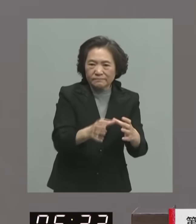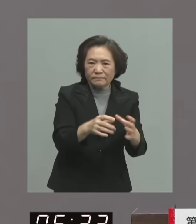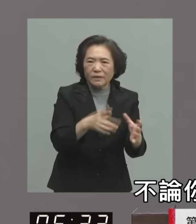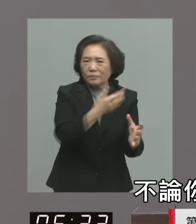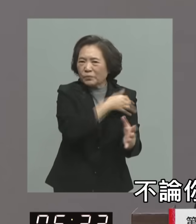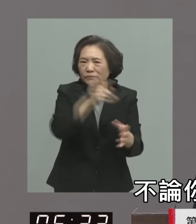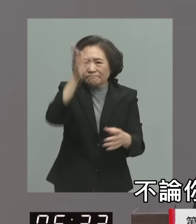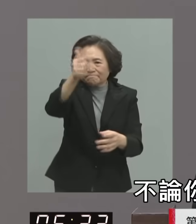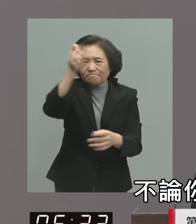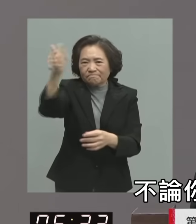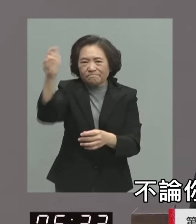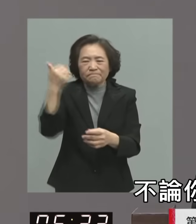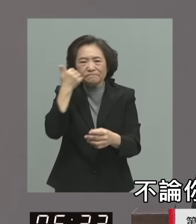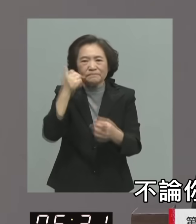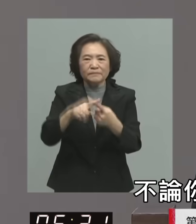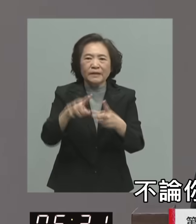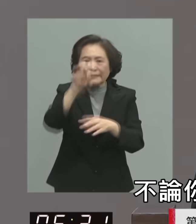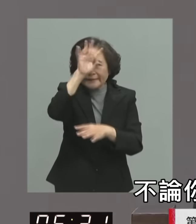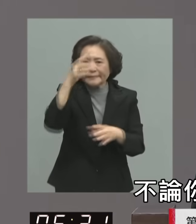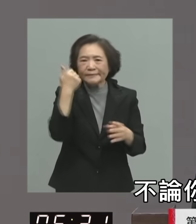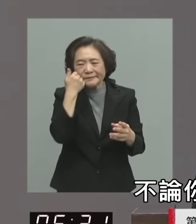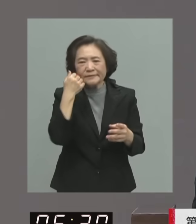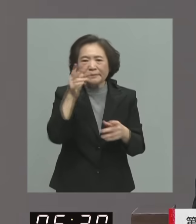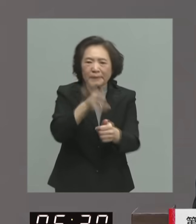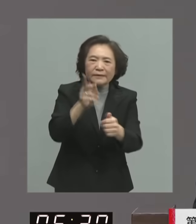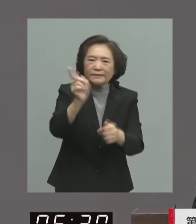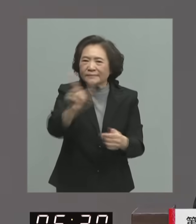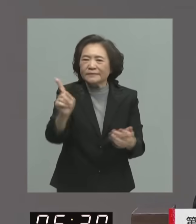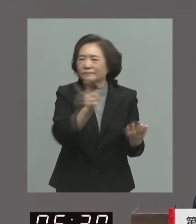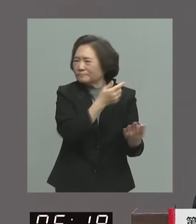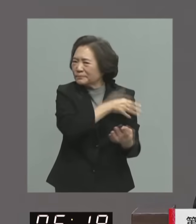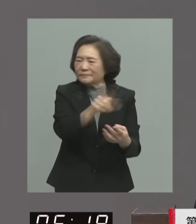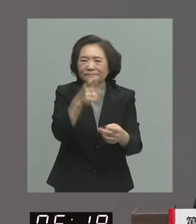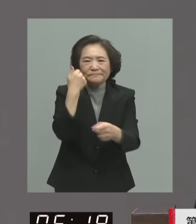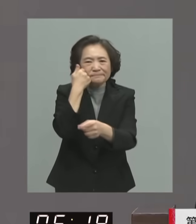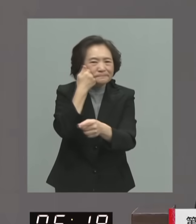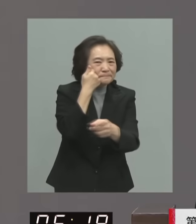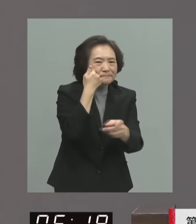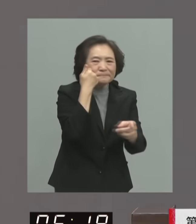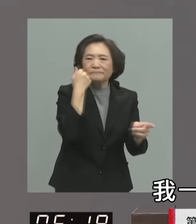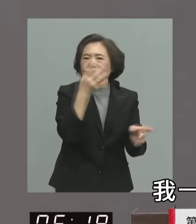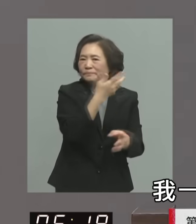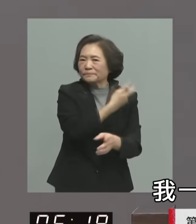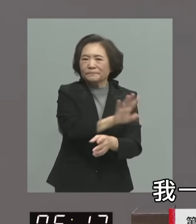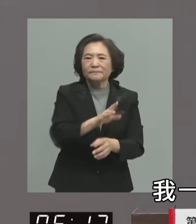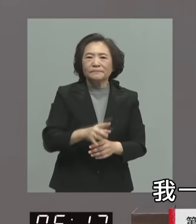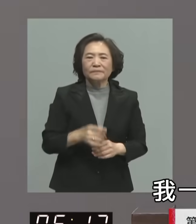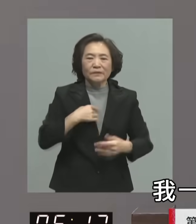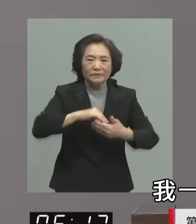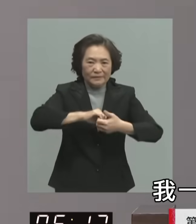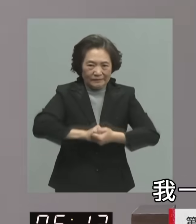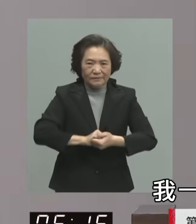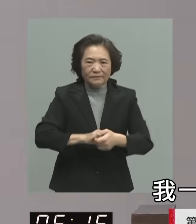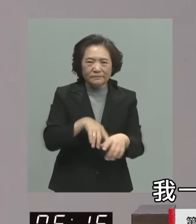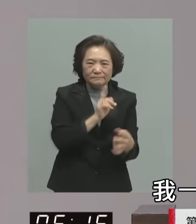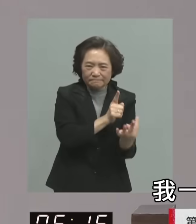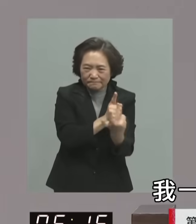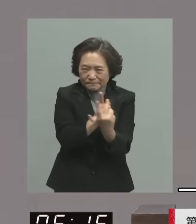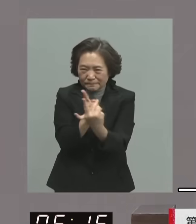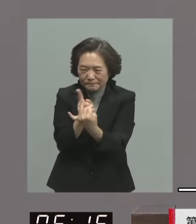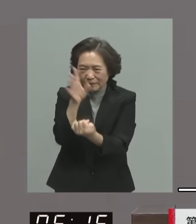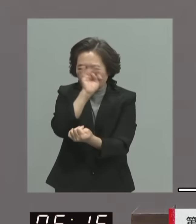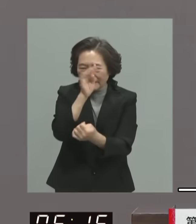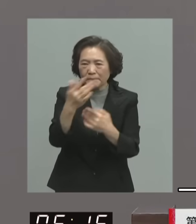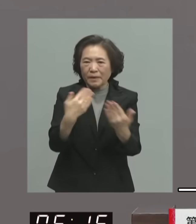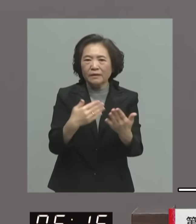悬，不论你是对一党的、对一派的，无论你是啥人，我一定一条一条查清楚，